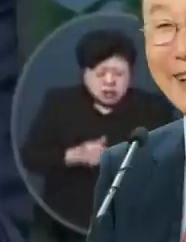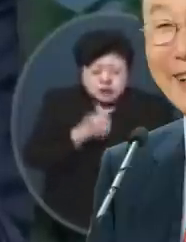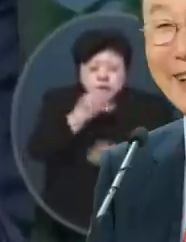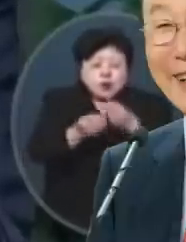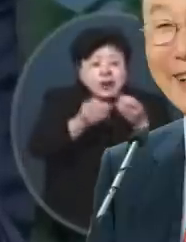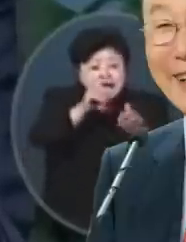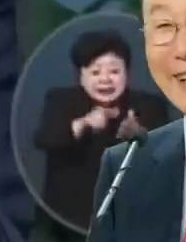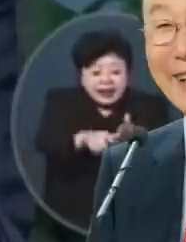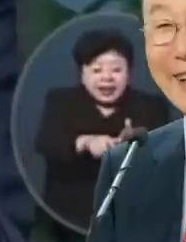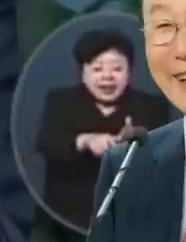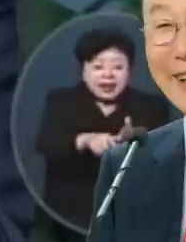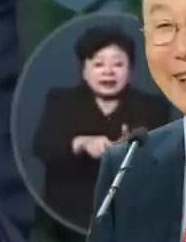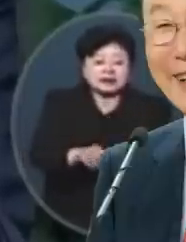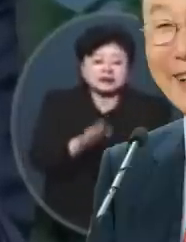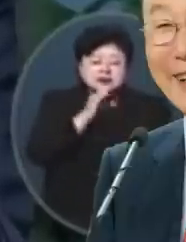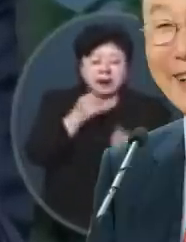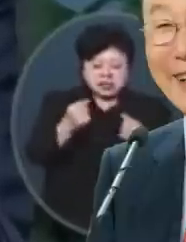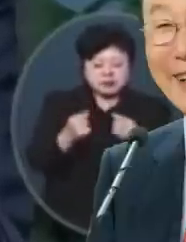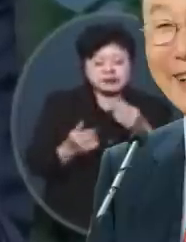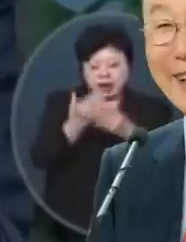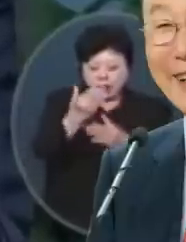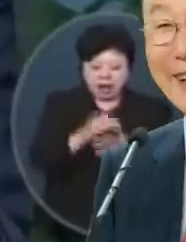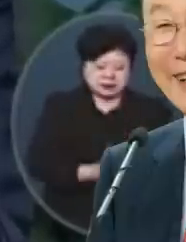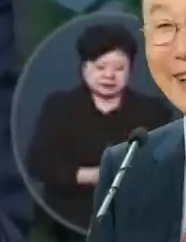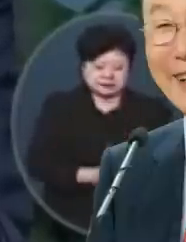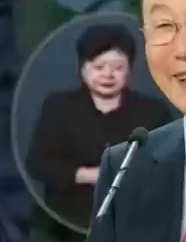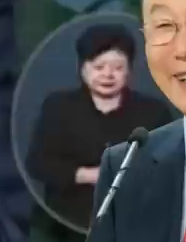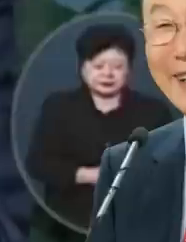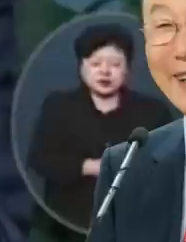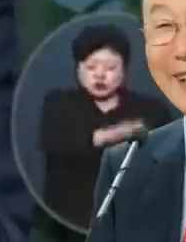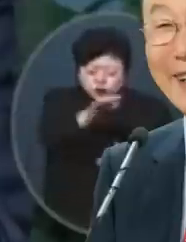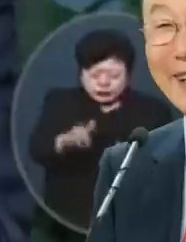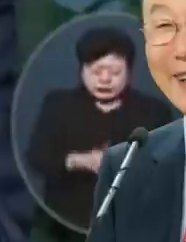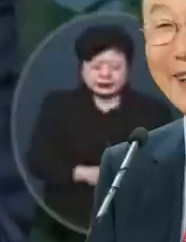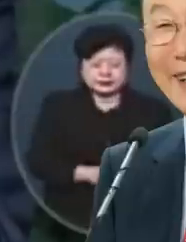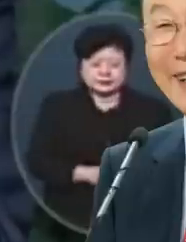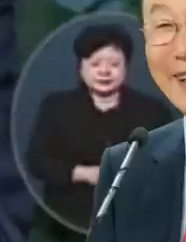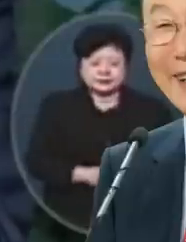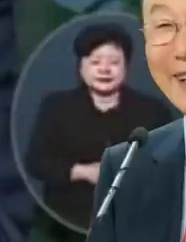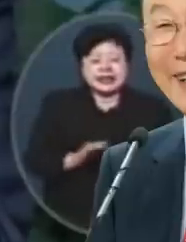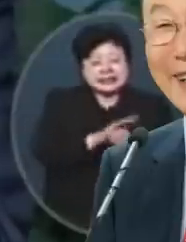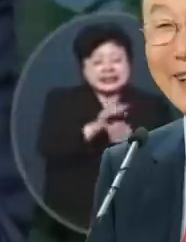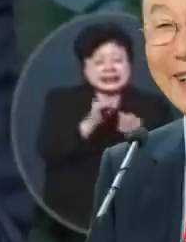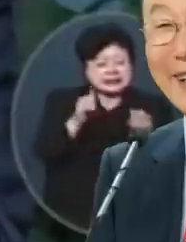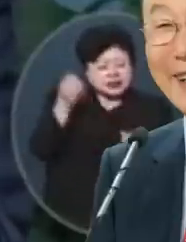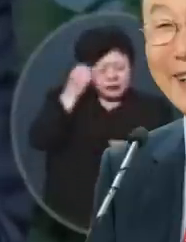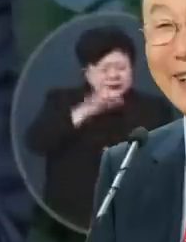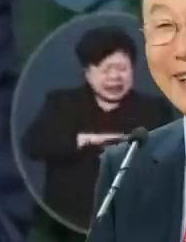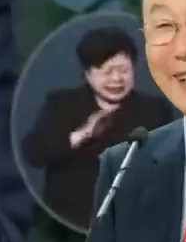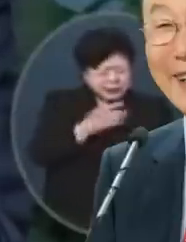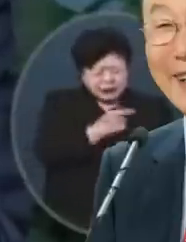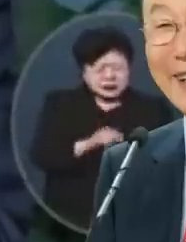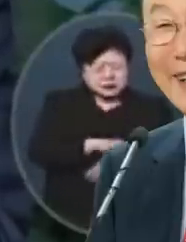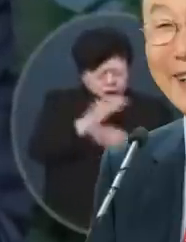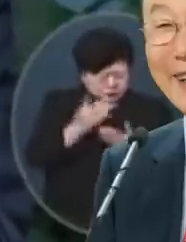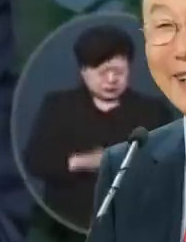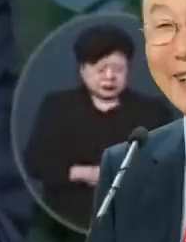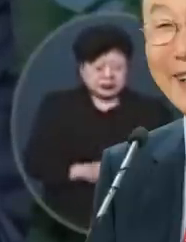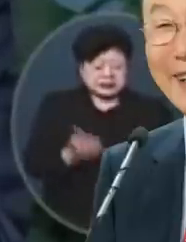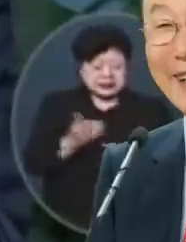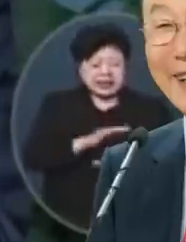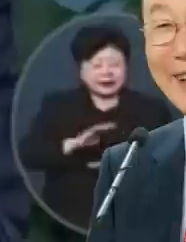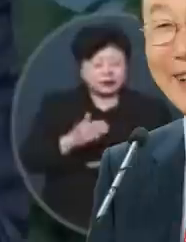고백하면 그것이 굉장한 힘이 되는 것입니다. 우리는 사랑하는 자여 내 영혼이 잘됨같이